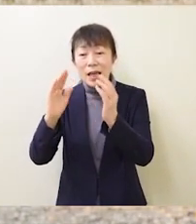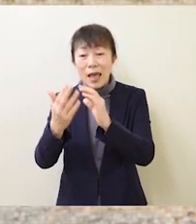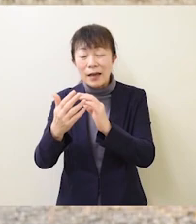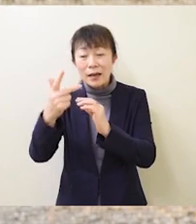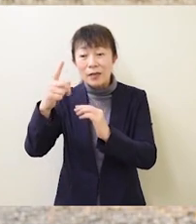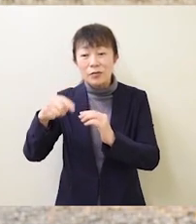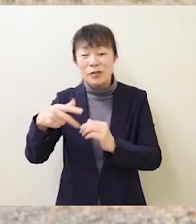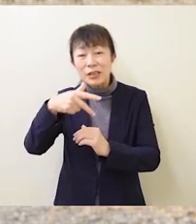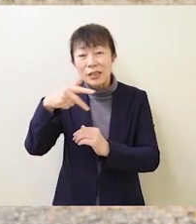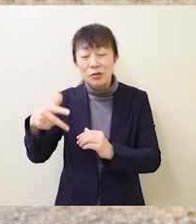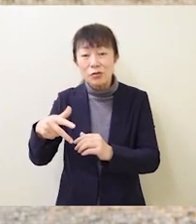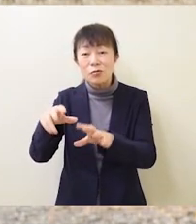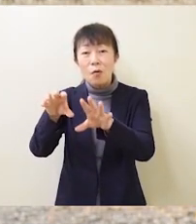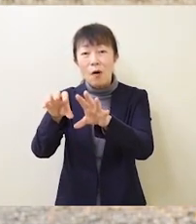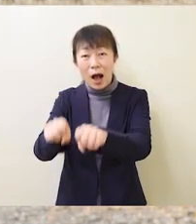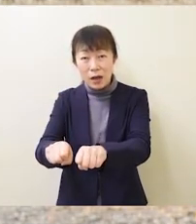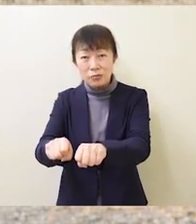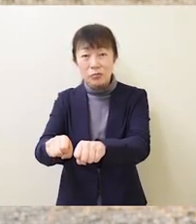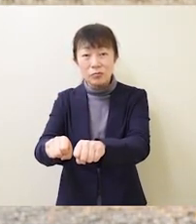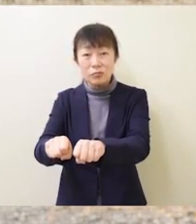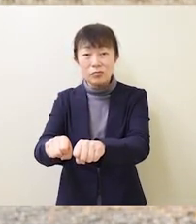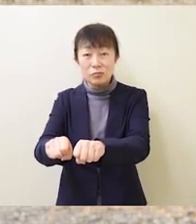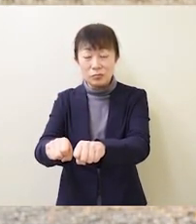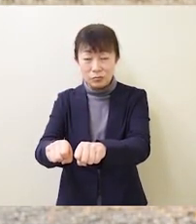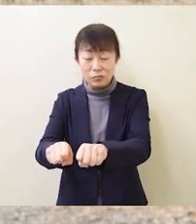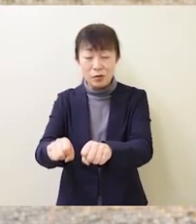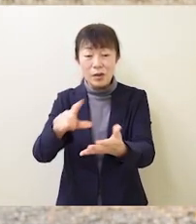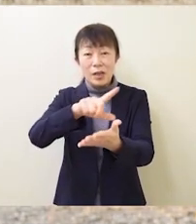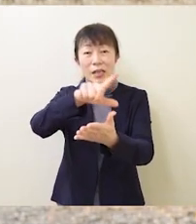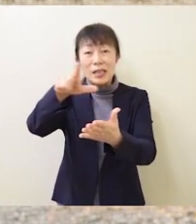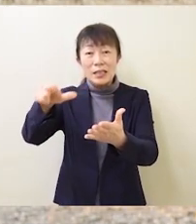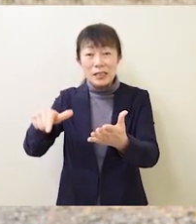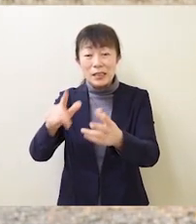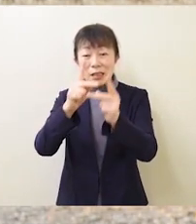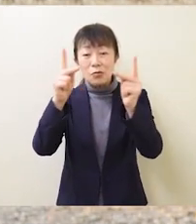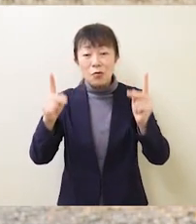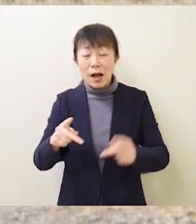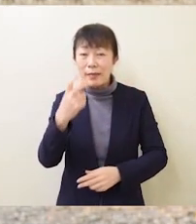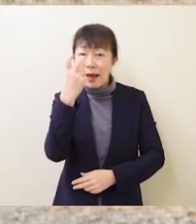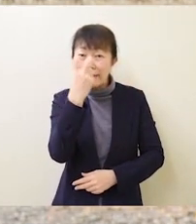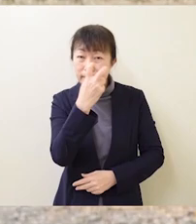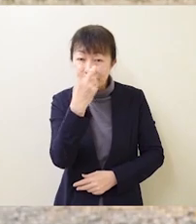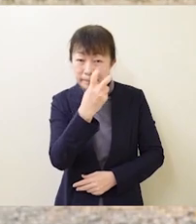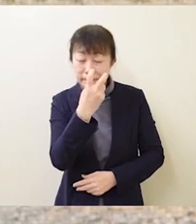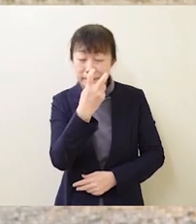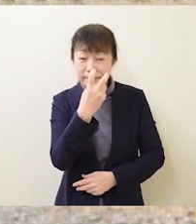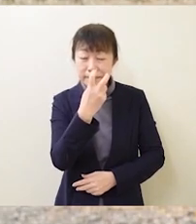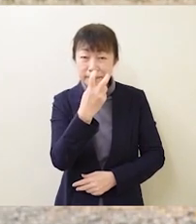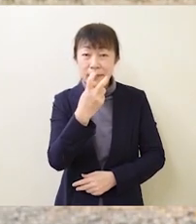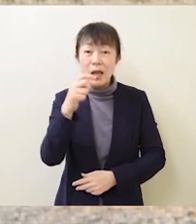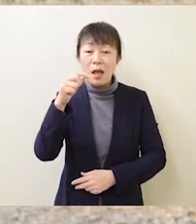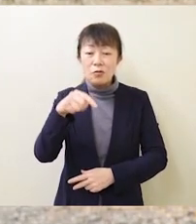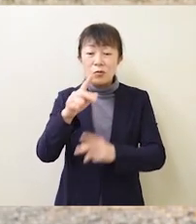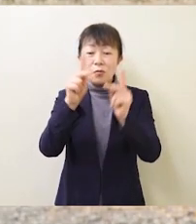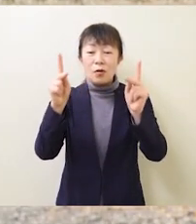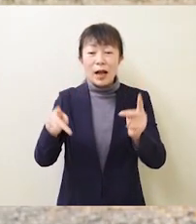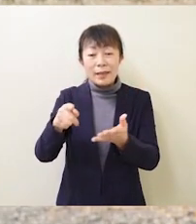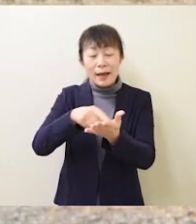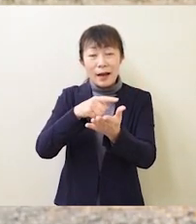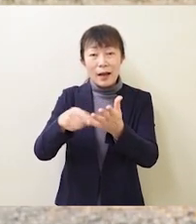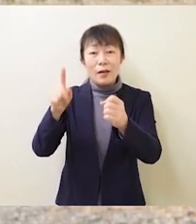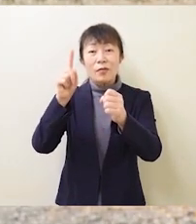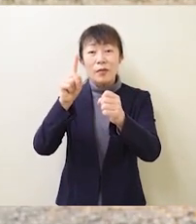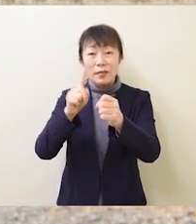民ニーズを的確に把握し、地域の課題を掘り下げ、その課題解決の